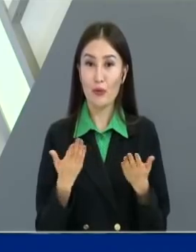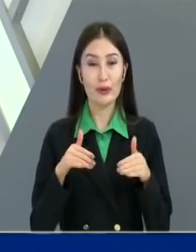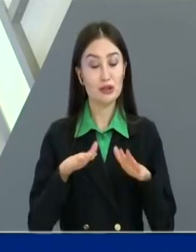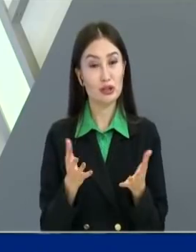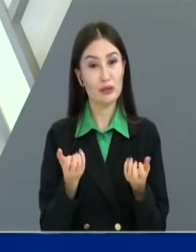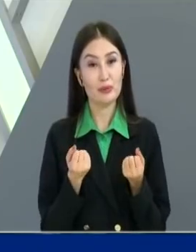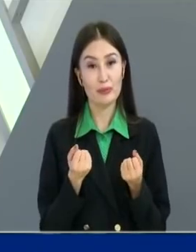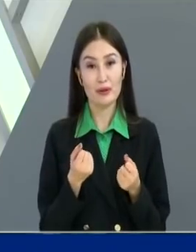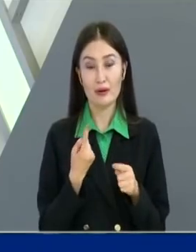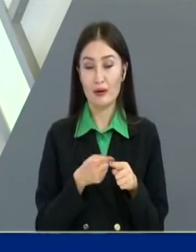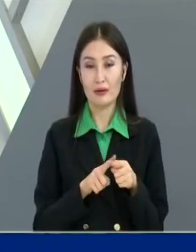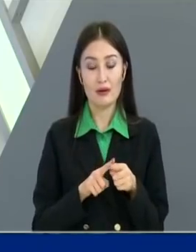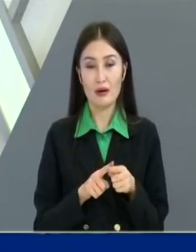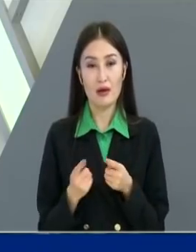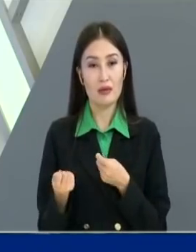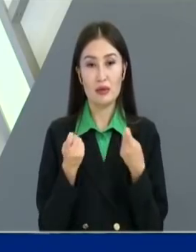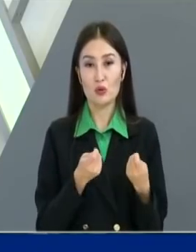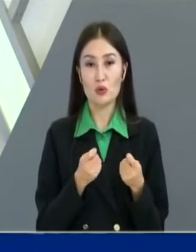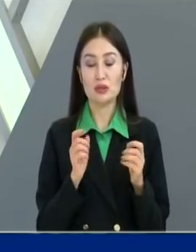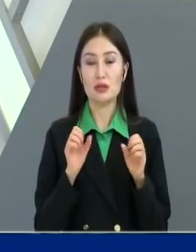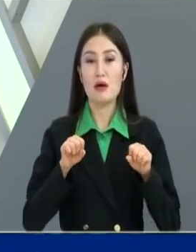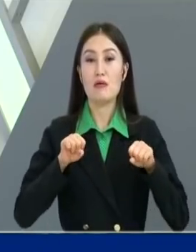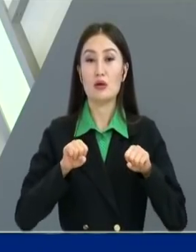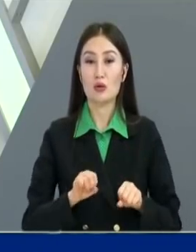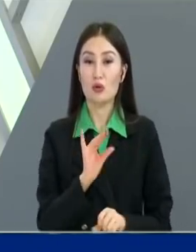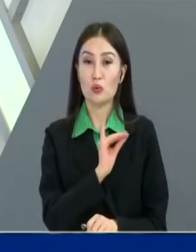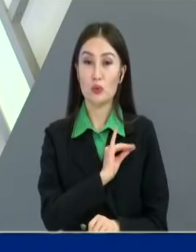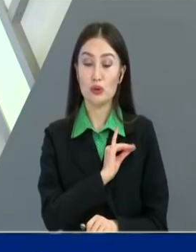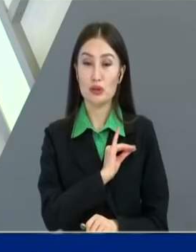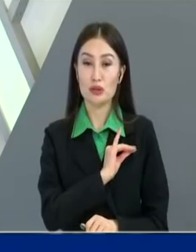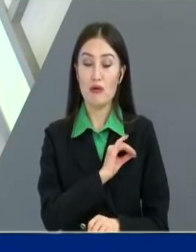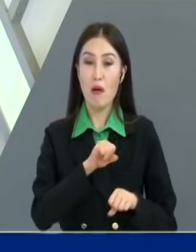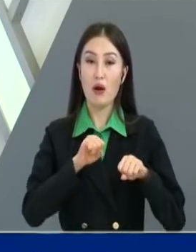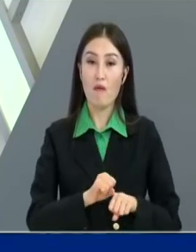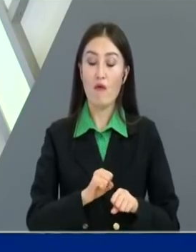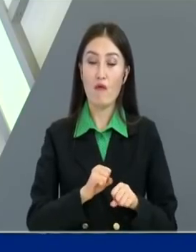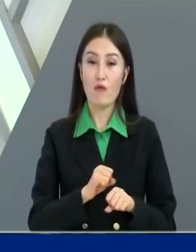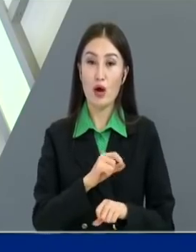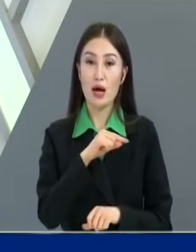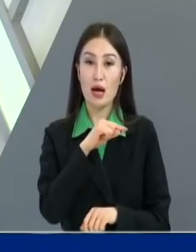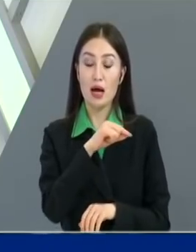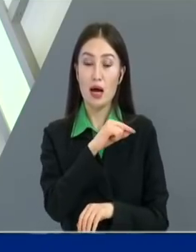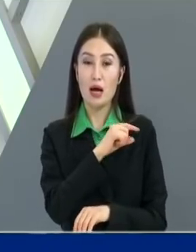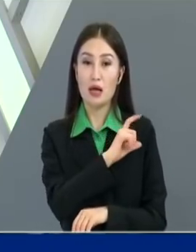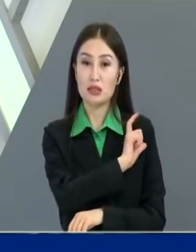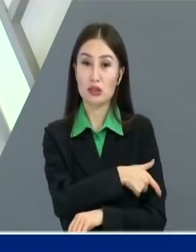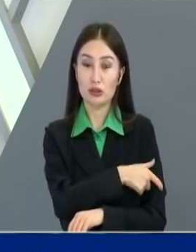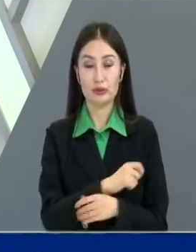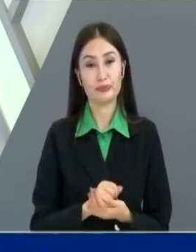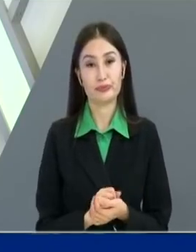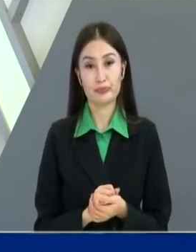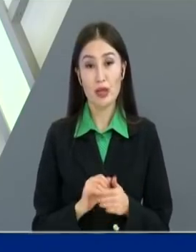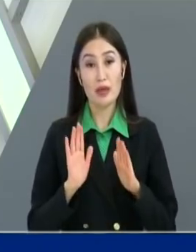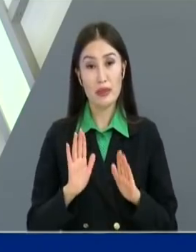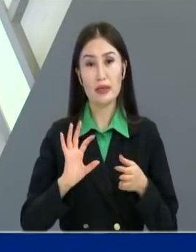решение, но не носит легитимного юридически правового значения и, соответственно, никаких юридических последствий не влечет.